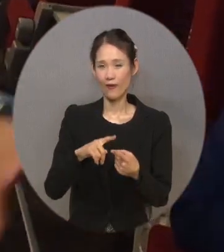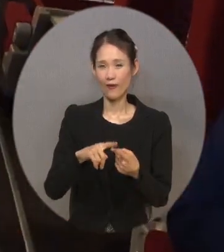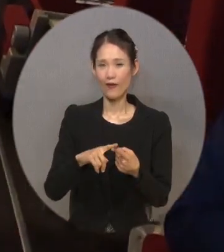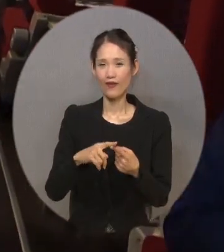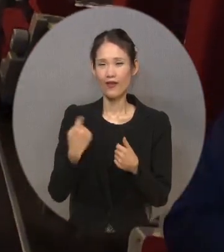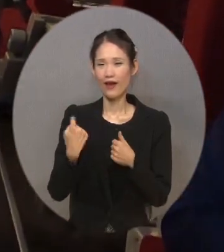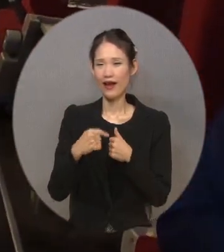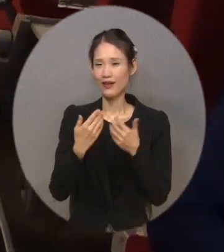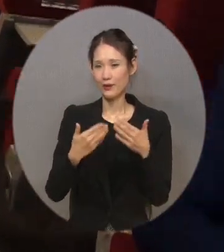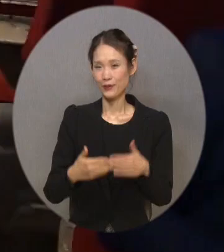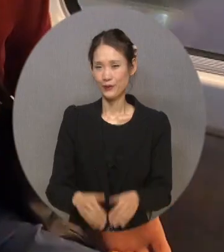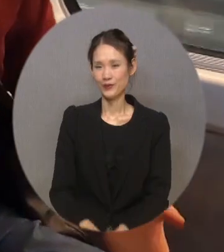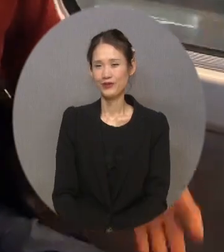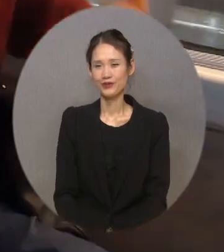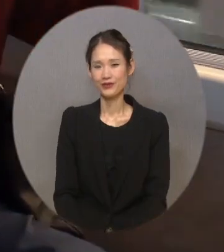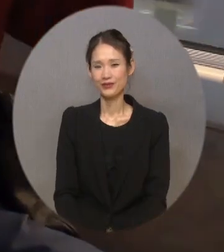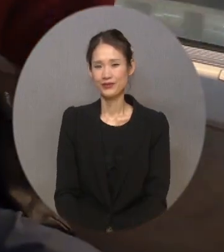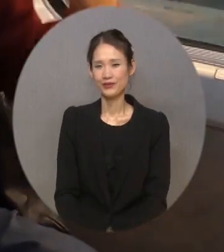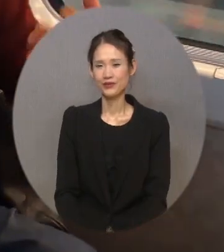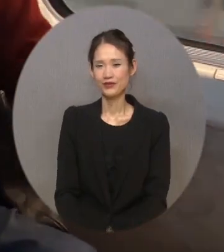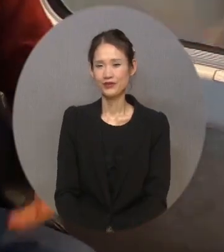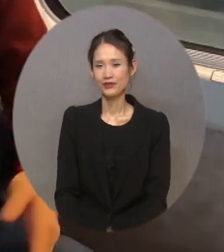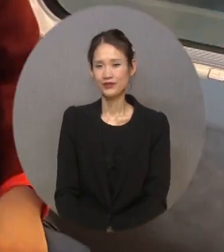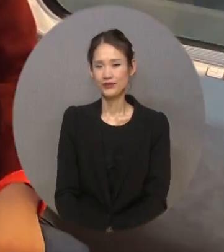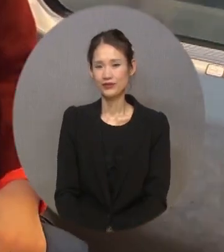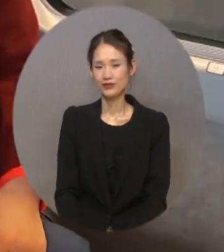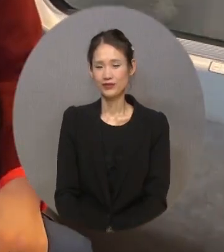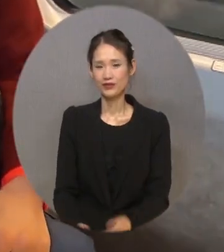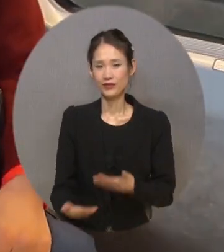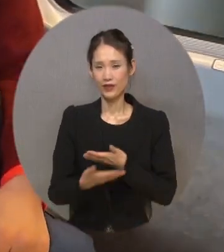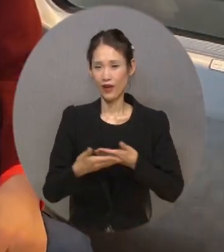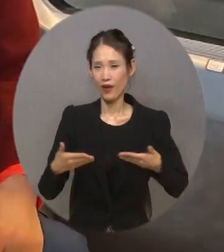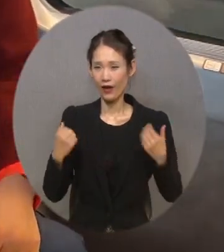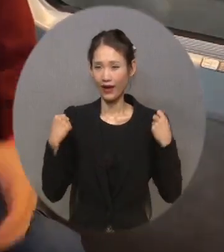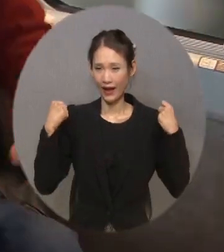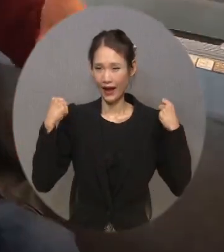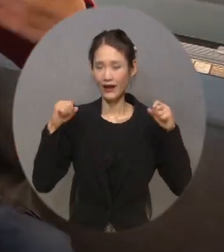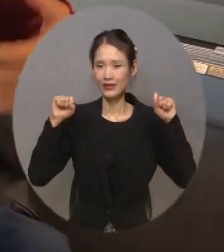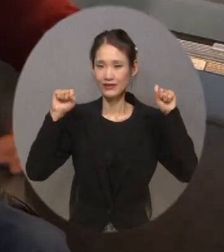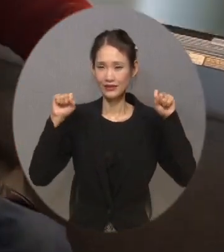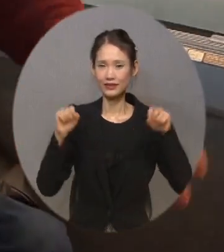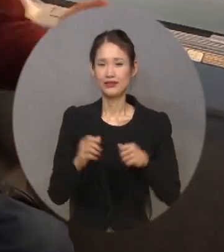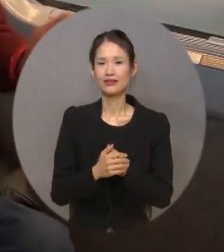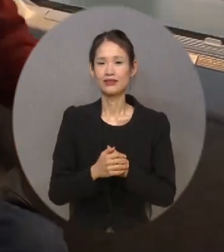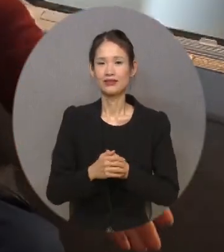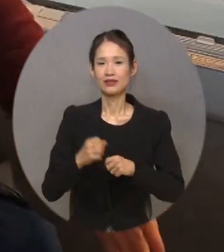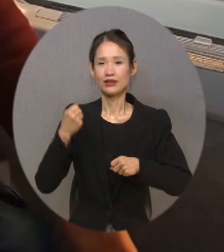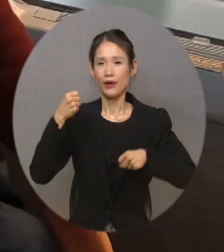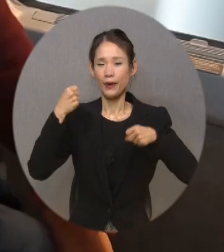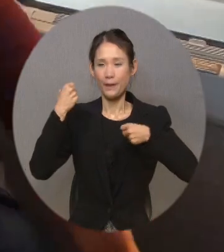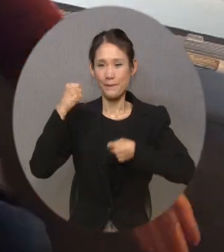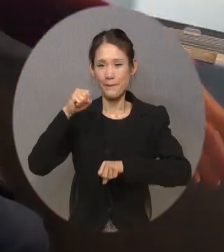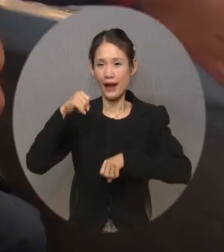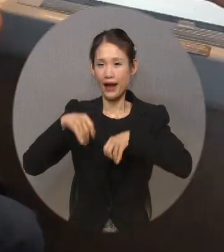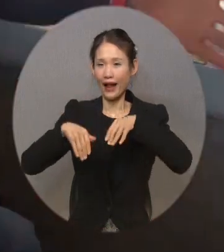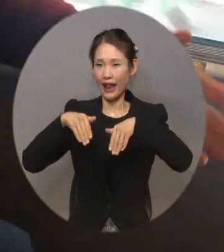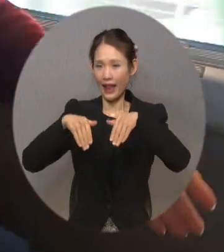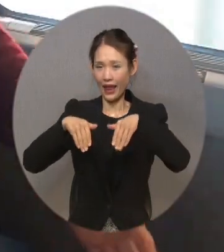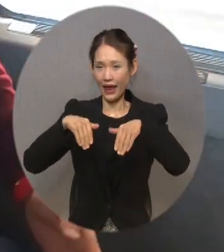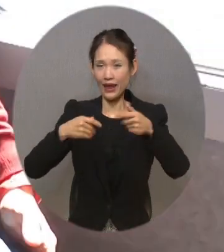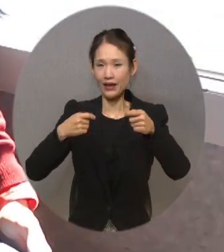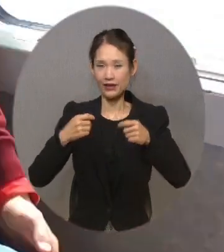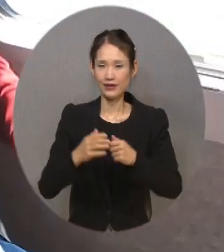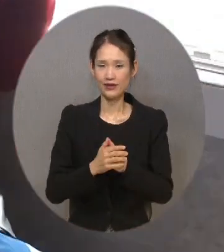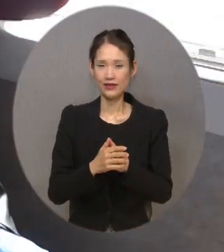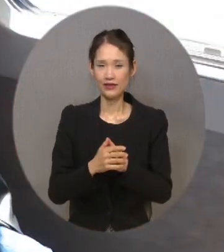야 그걸 알려줘야지 필라테스는 이 어깨 상체 스트레치 그걸 누가 해 이 발레 동작처럼 해갖고 너희